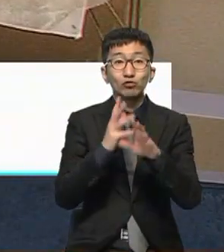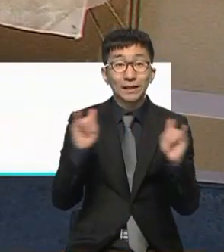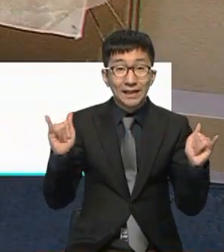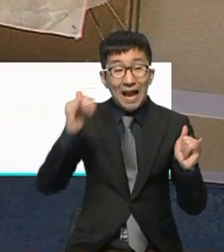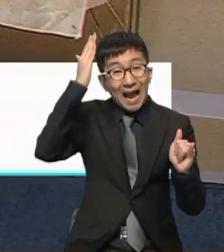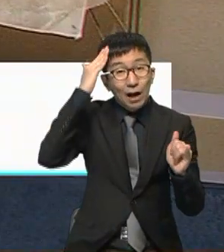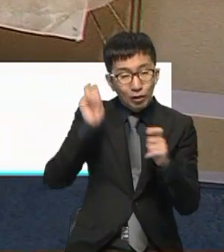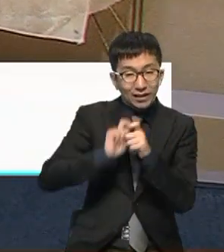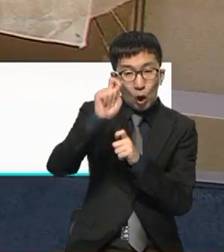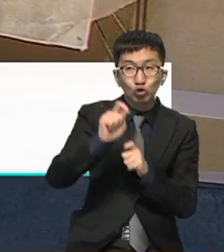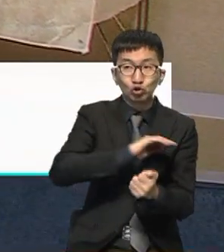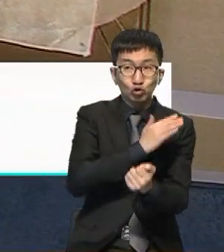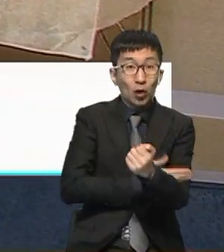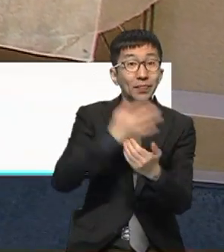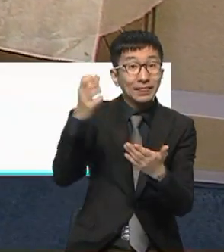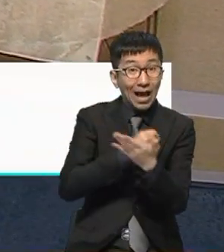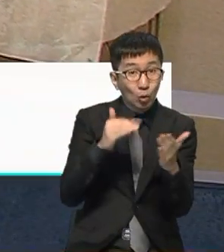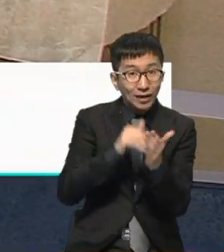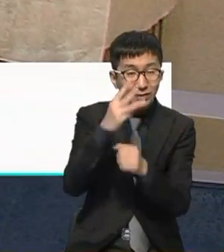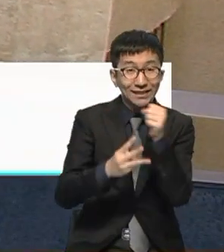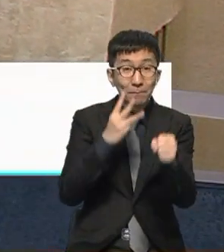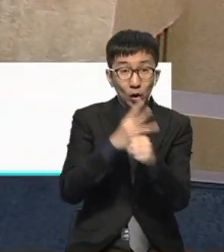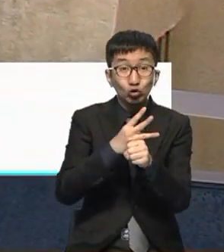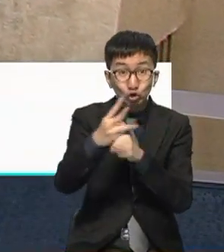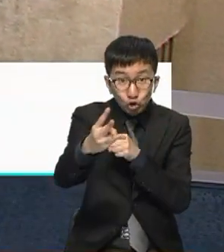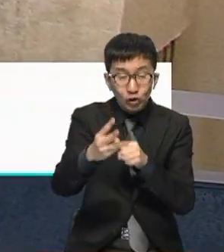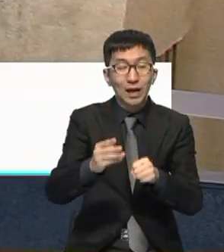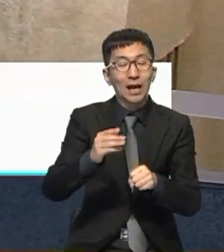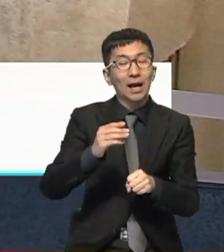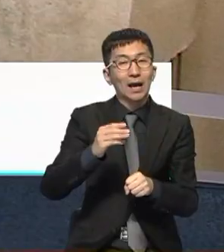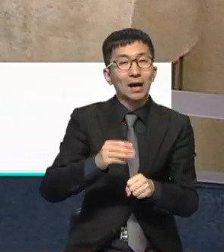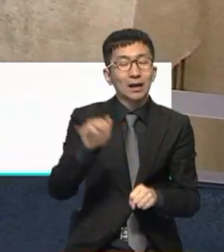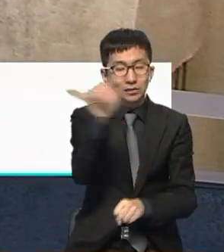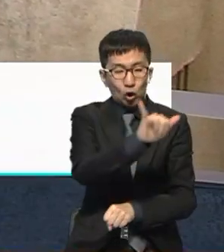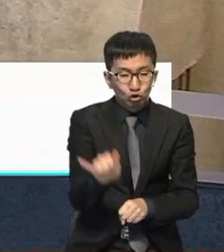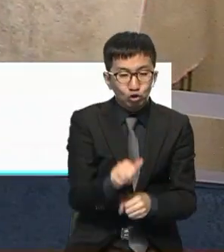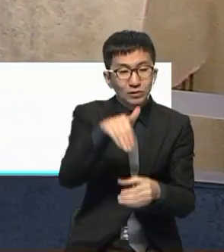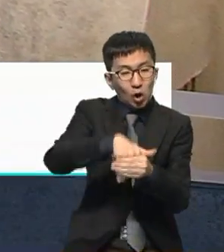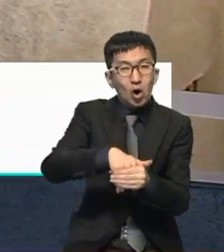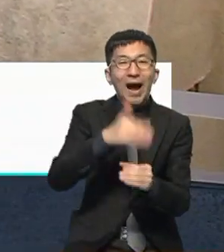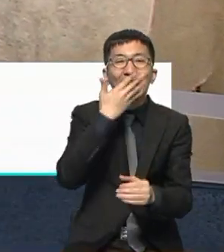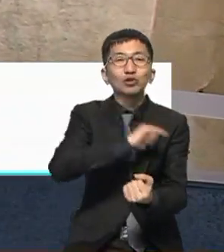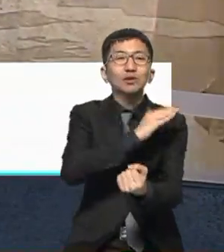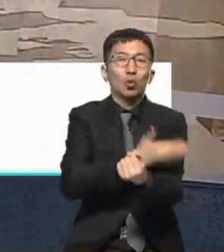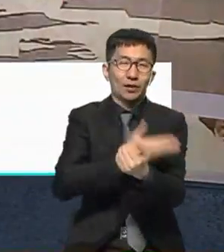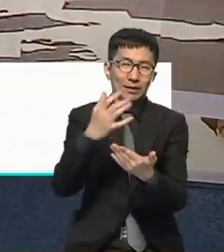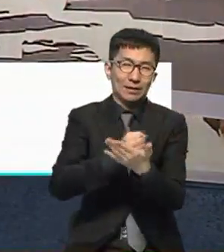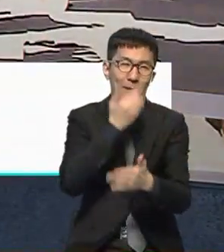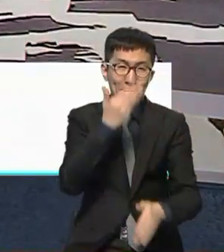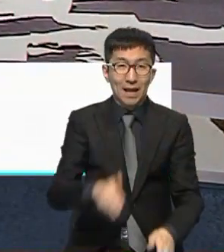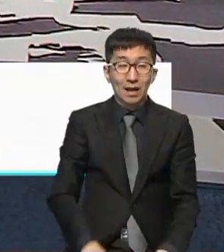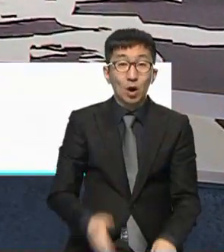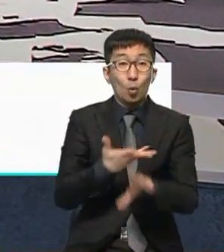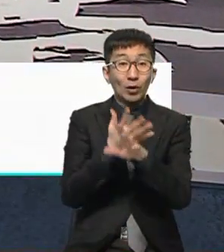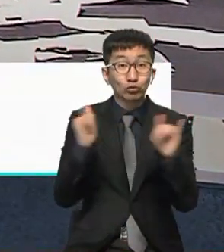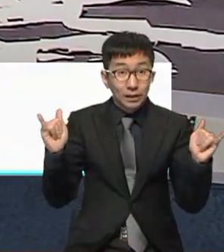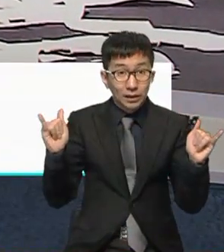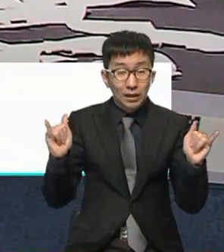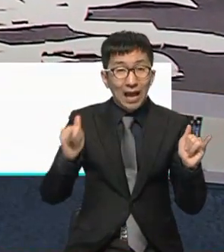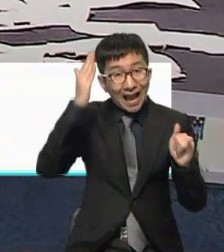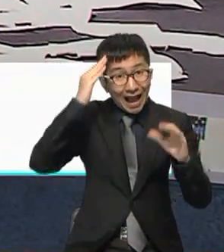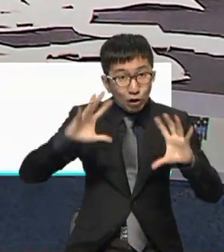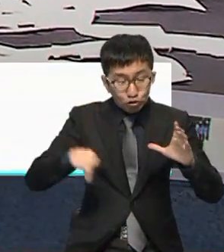외국인이 대한민국 영주권을 따고 3년이 지나면 우리 지방선거에서 투표할 수 있는 자격이 생깁니다. 이런